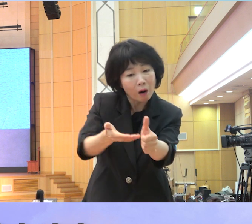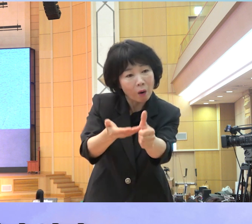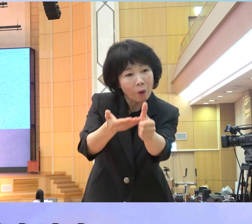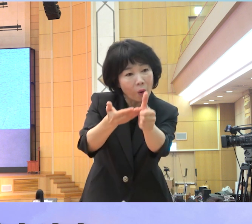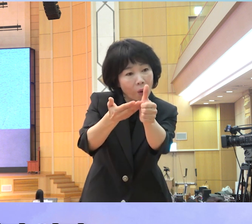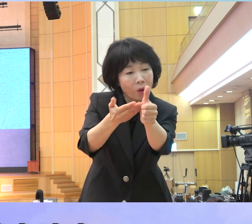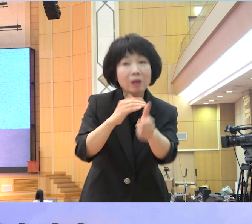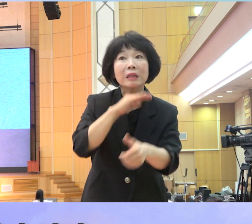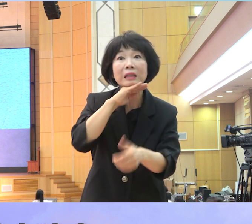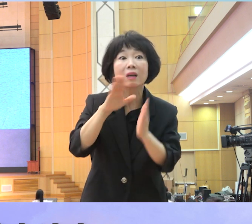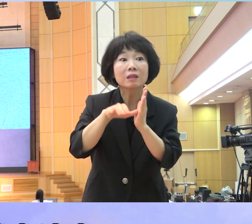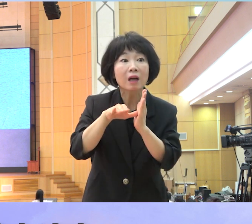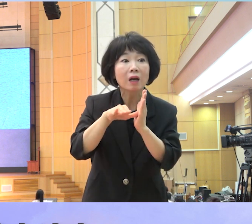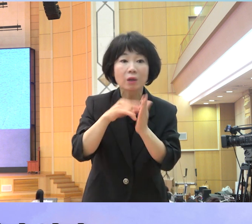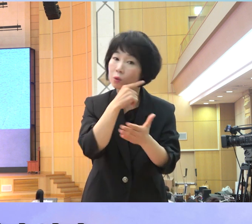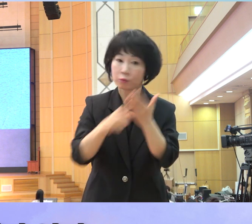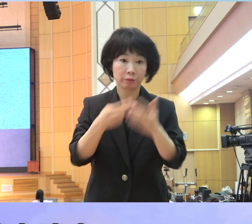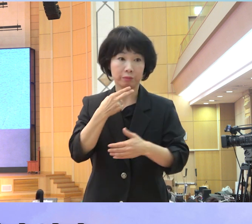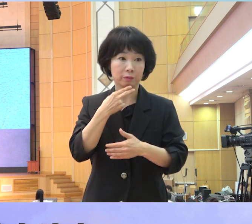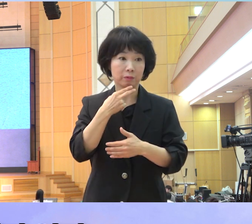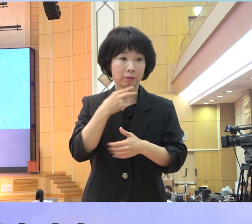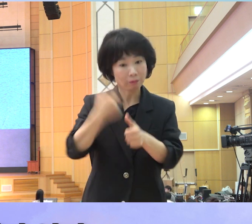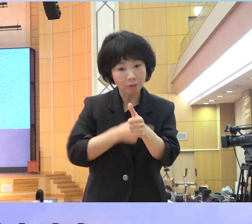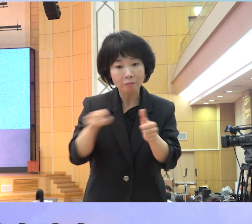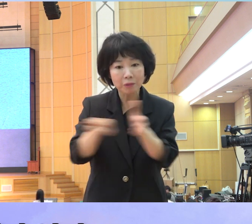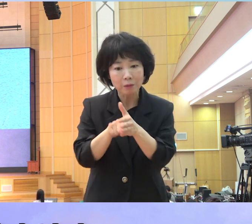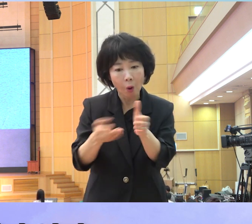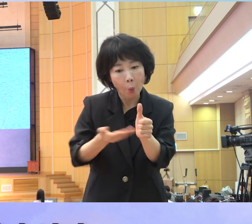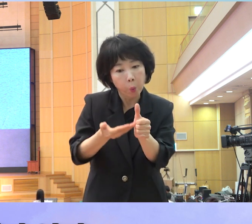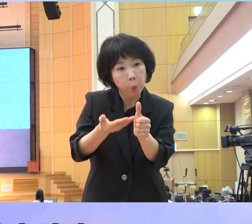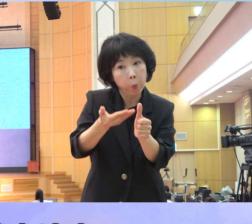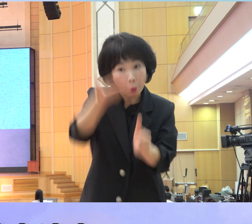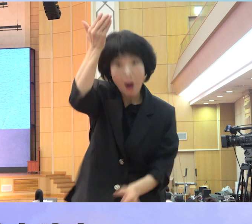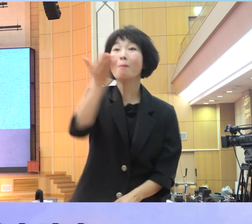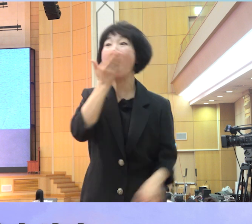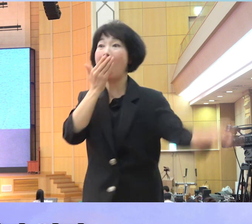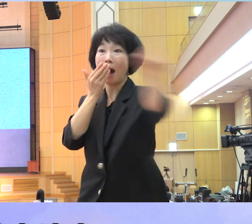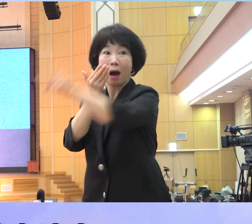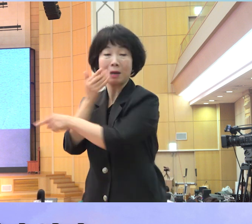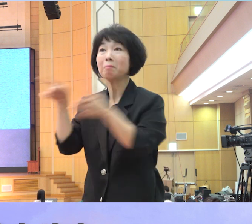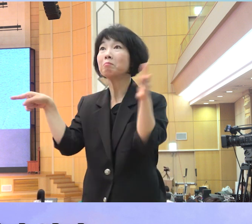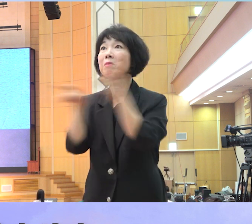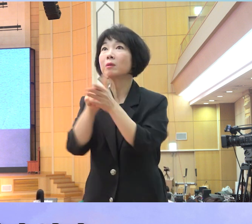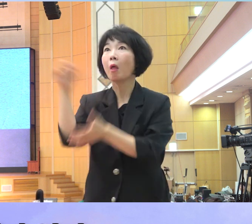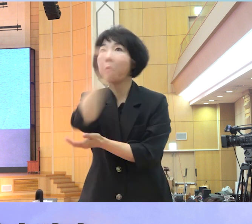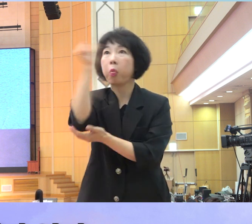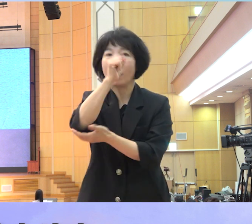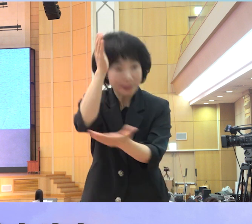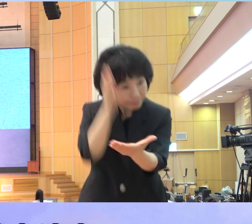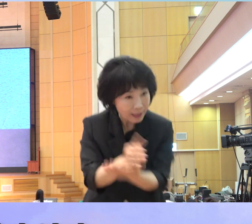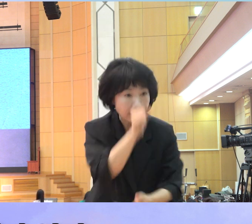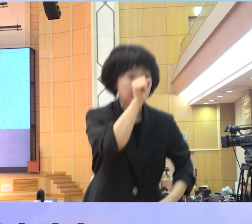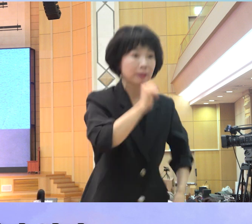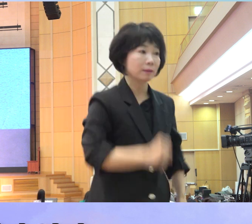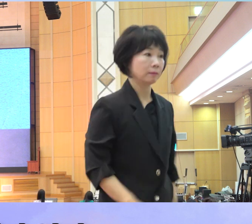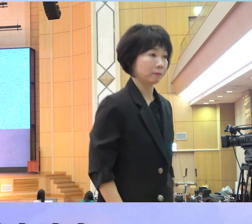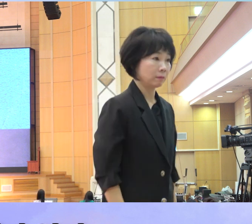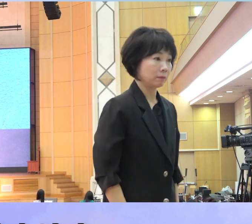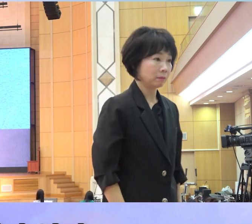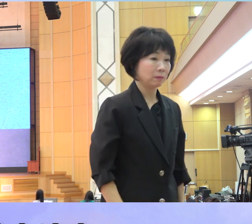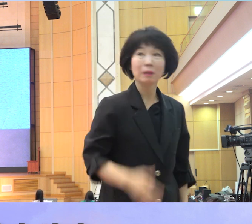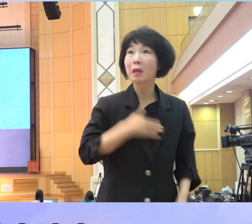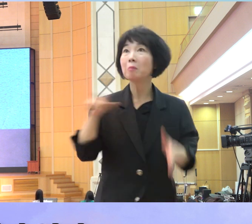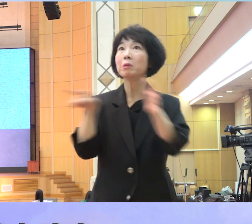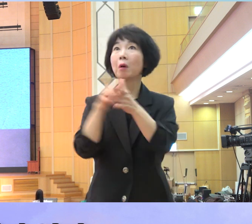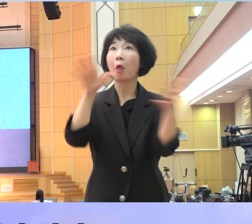성장되어지고 우리는 믿음이 흔들리지만 않으면 됩니다. 하나님 믿음이